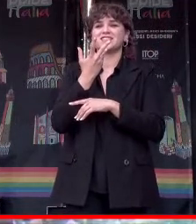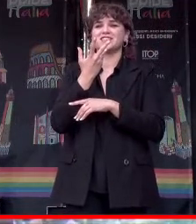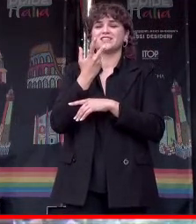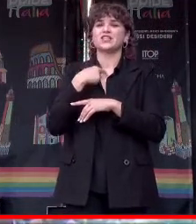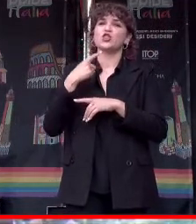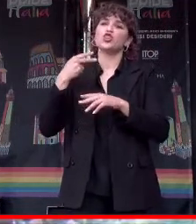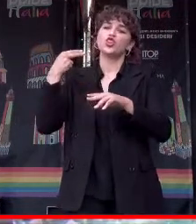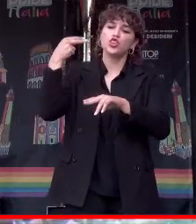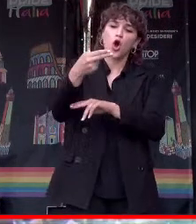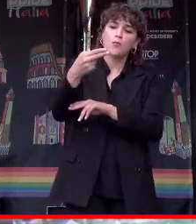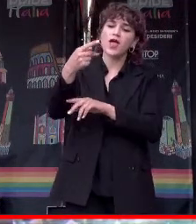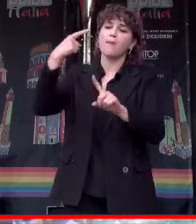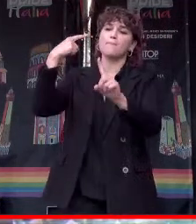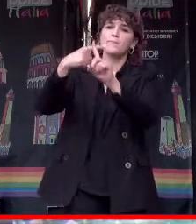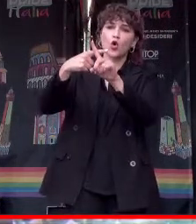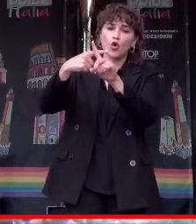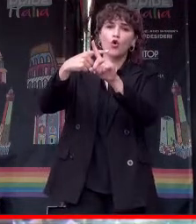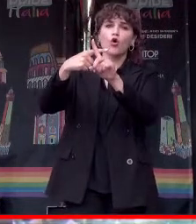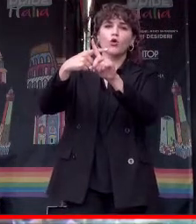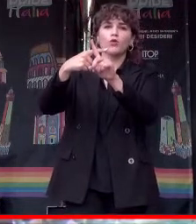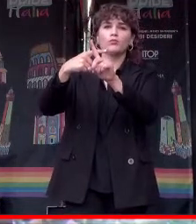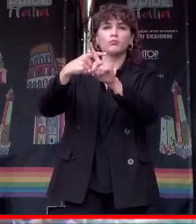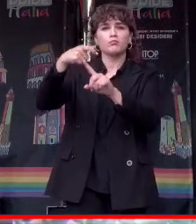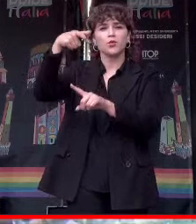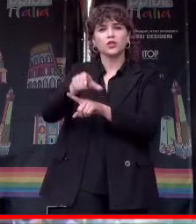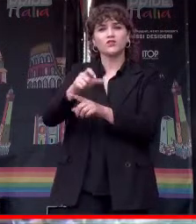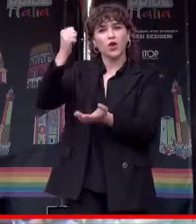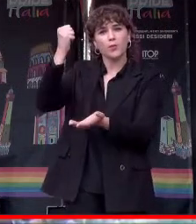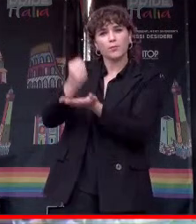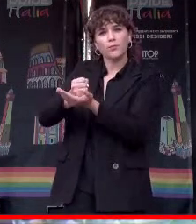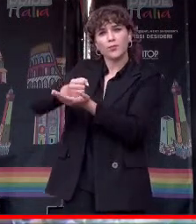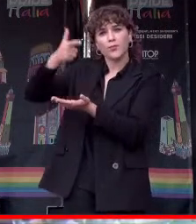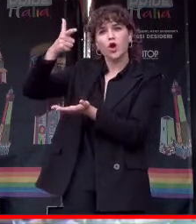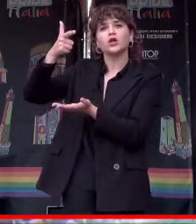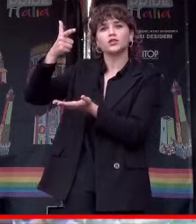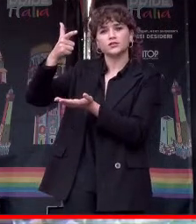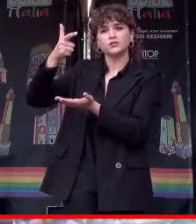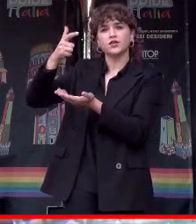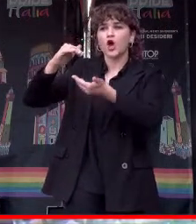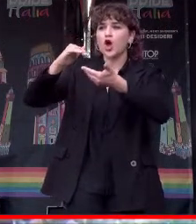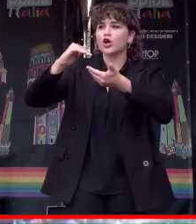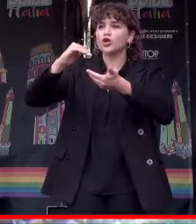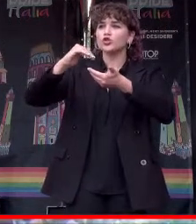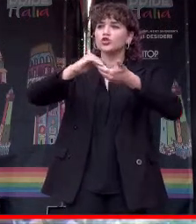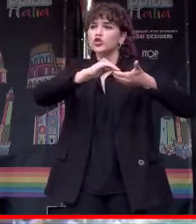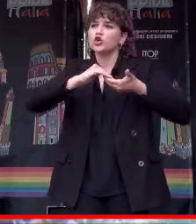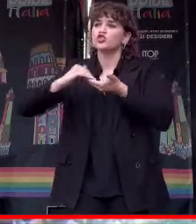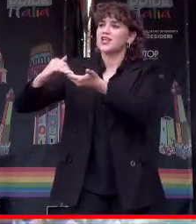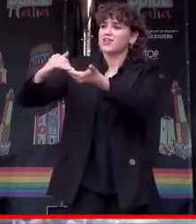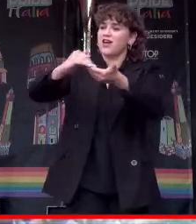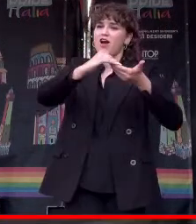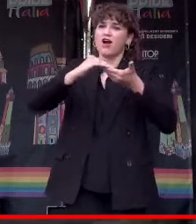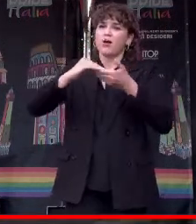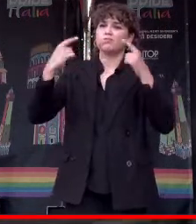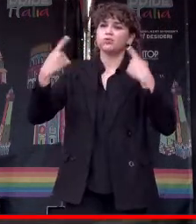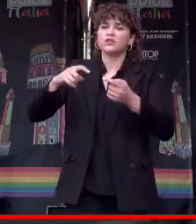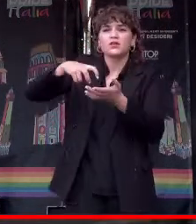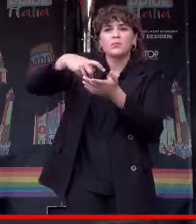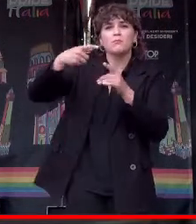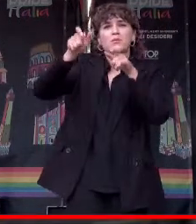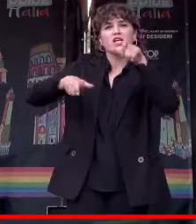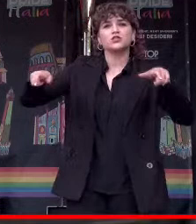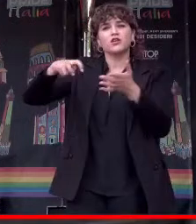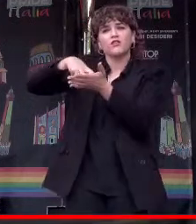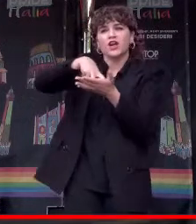perché c'è un'affermazione importante, no? Questa è una società dove i fragili, i fragilissimi vengono considerati sempre